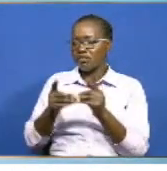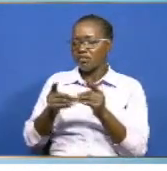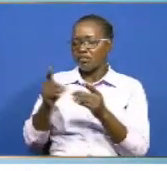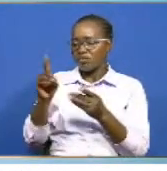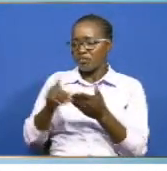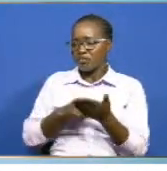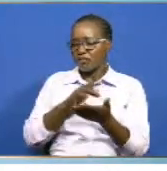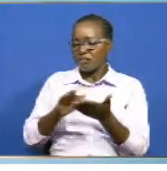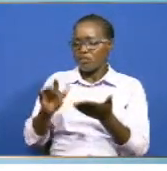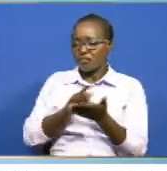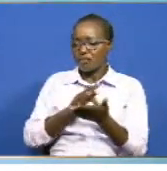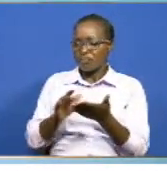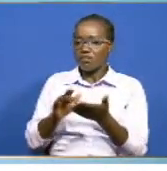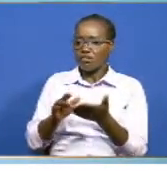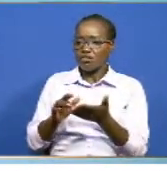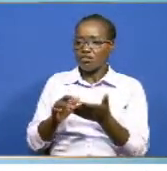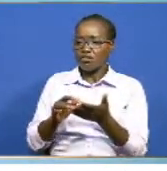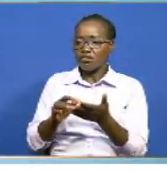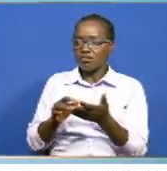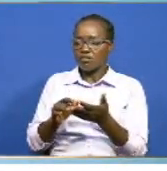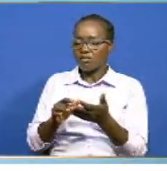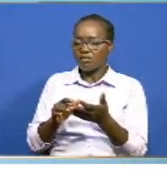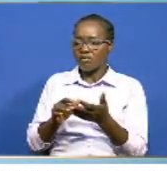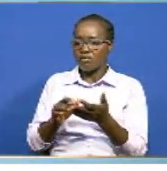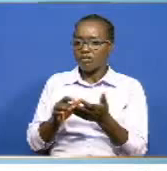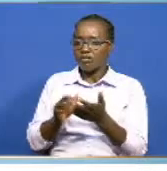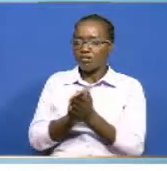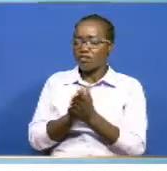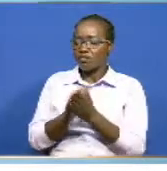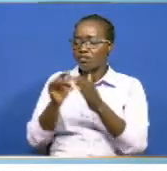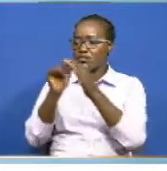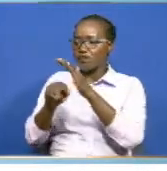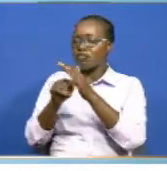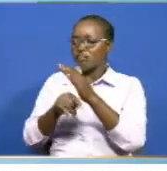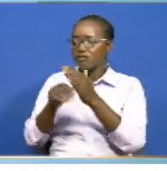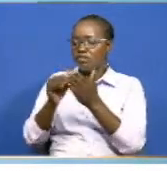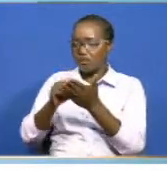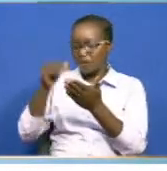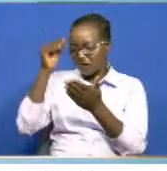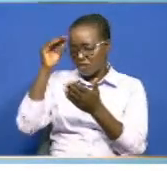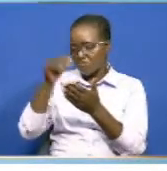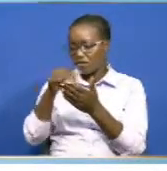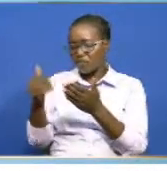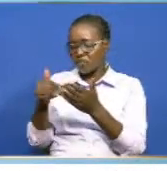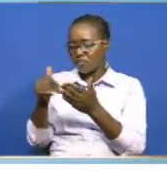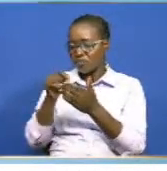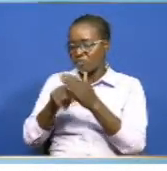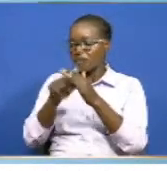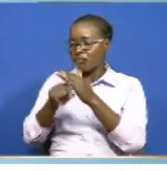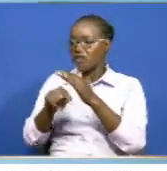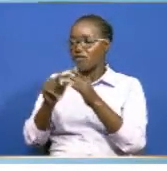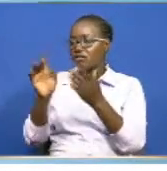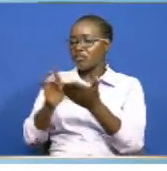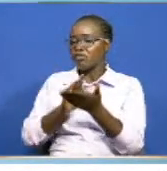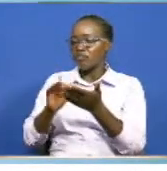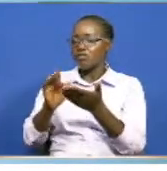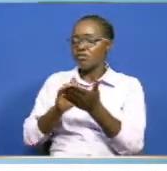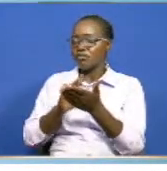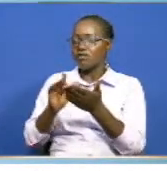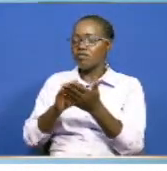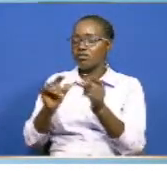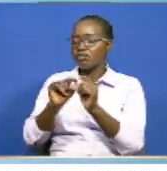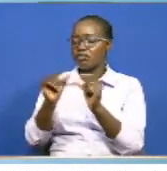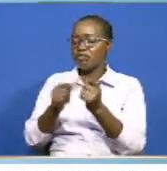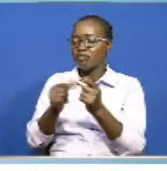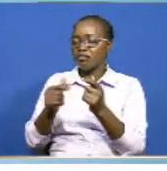group yenye tume, labda mzazi amenunulia simu, mm-hmm. niweze ku access masomo, mimi nimeitumia kufungua WhatsApp group na wanafunzi wenzangu ili tu labda tu